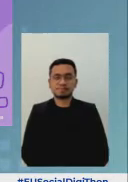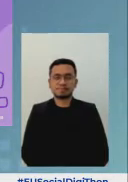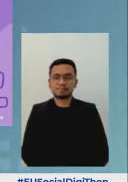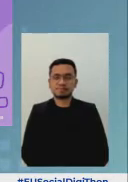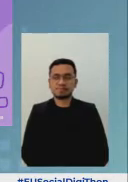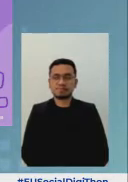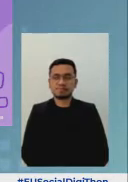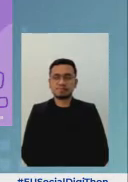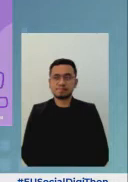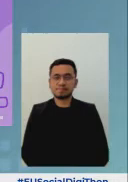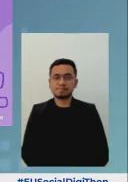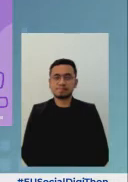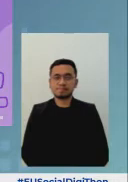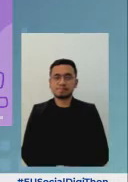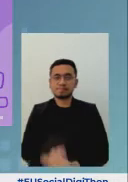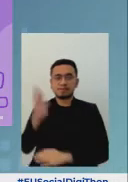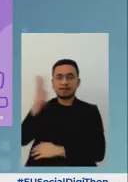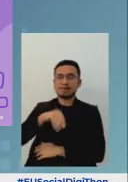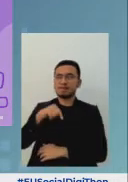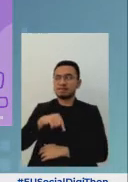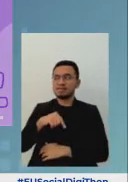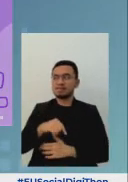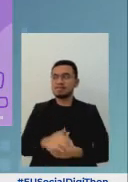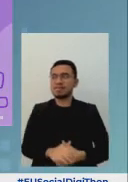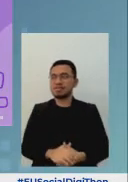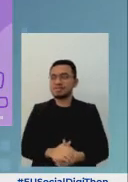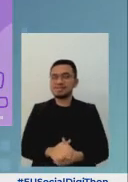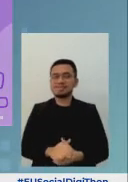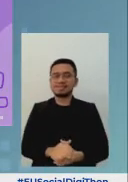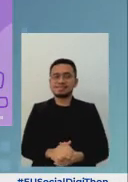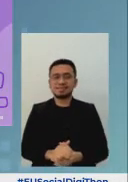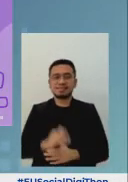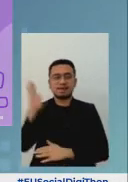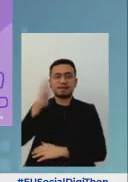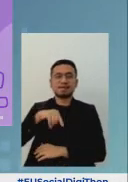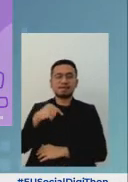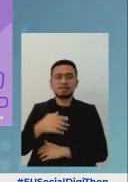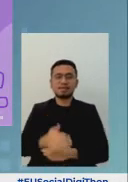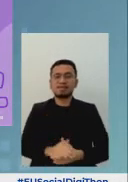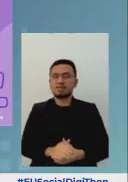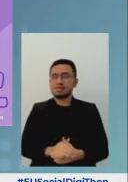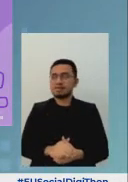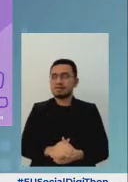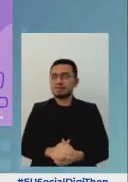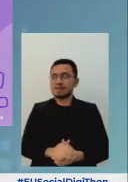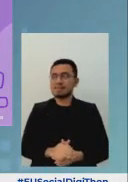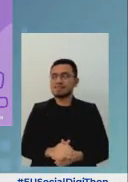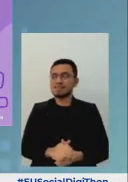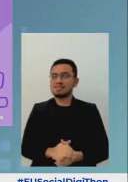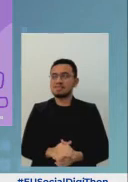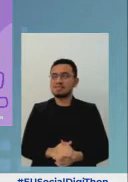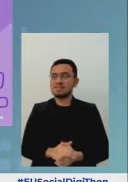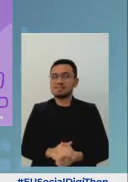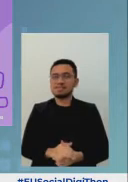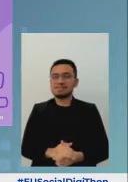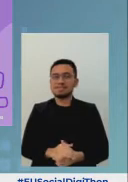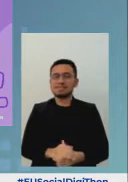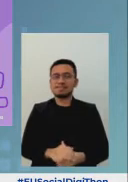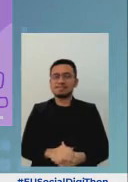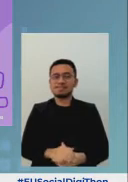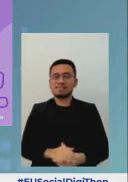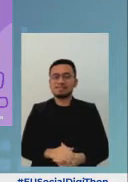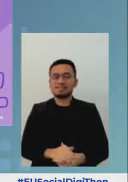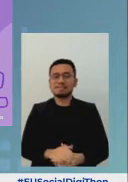Hari ini yang mau saya sampaikan itu sebetulnya sederhana saja sih, dua hal ini saja. Cyberbullying itu apa sih ya? Ada kasusnya,